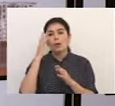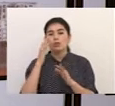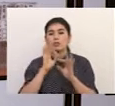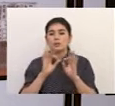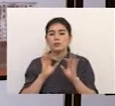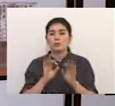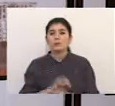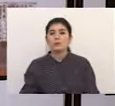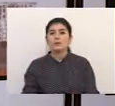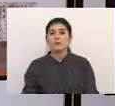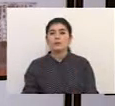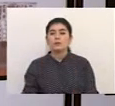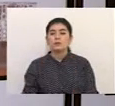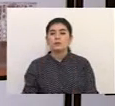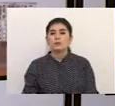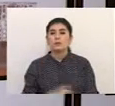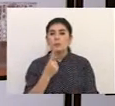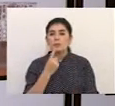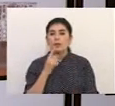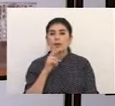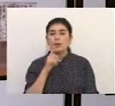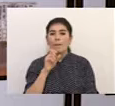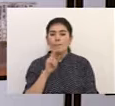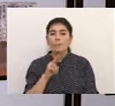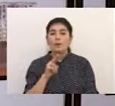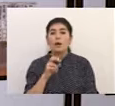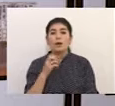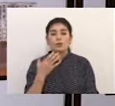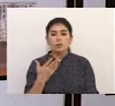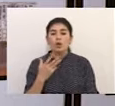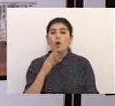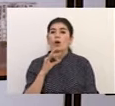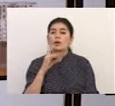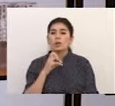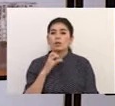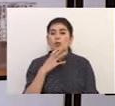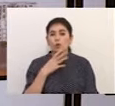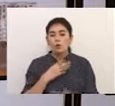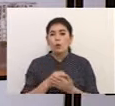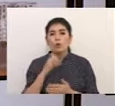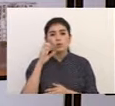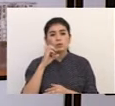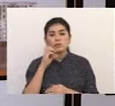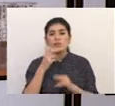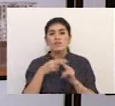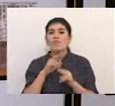izohlang. Birinchi gap. Axir, oriyat o'zbekning vijdoni